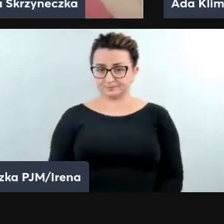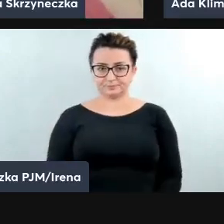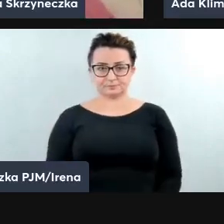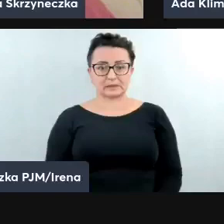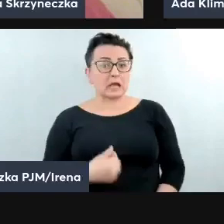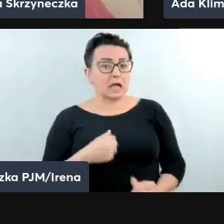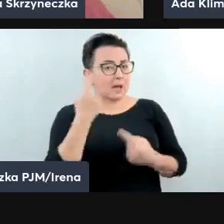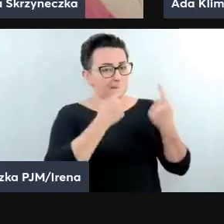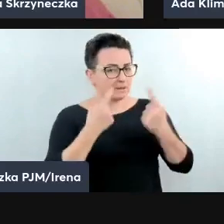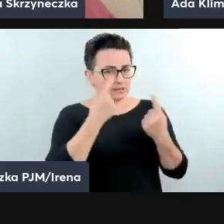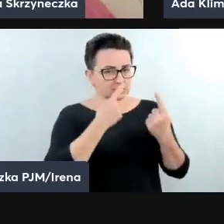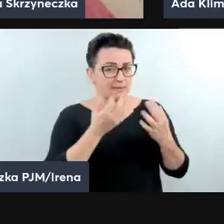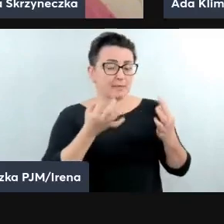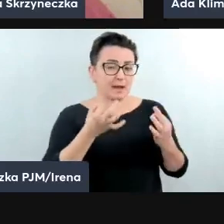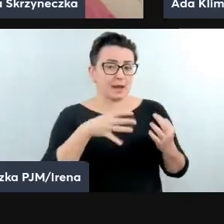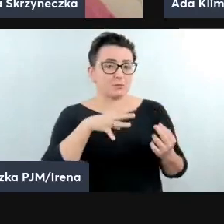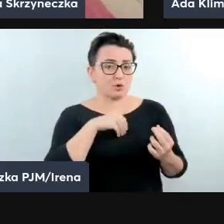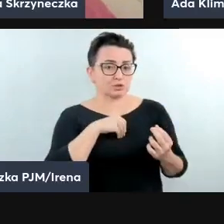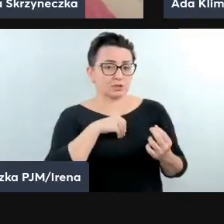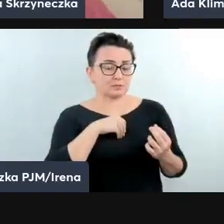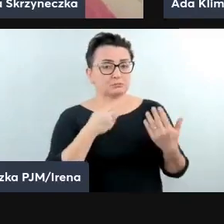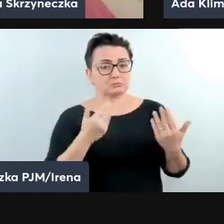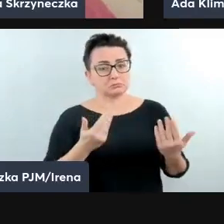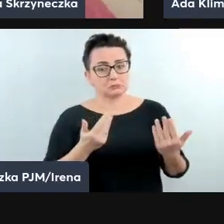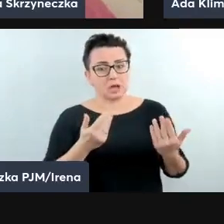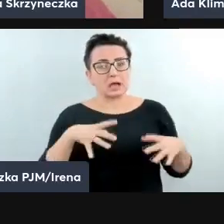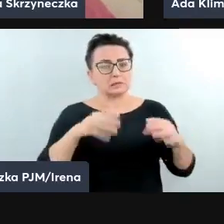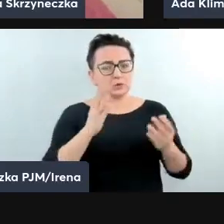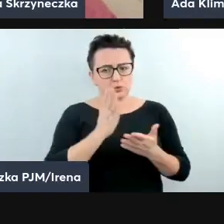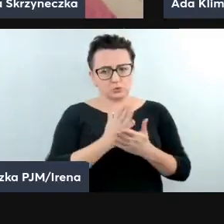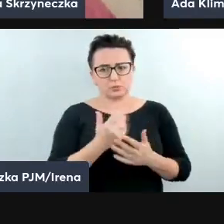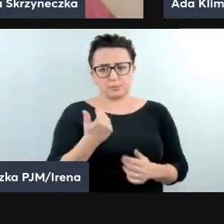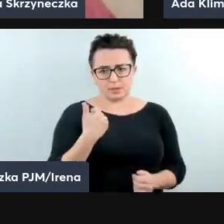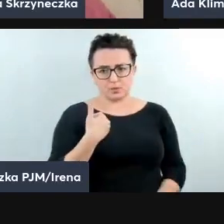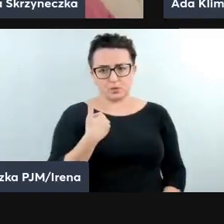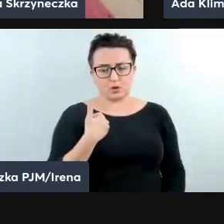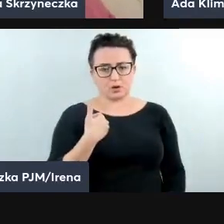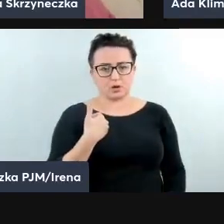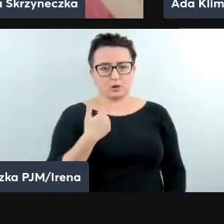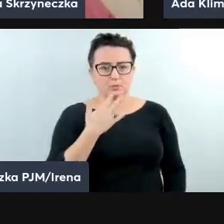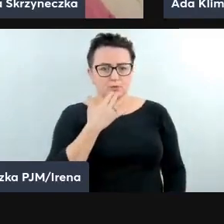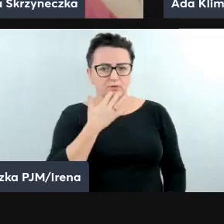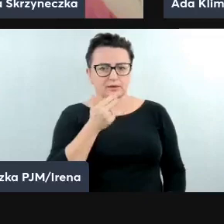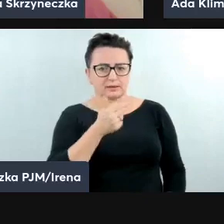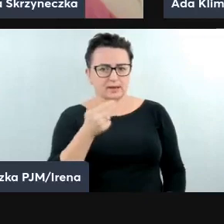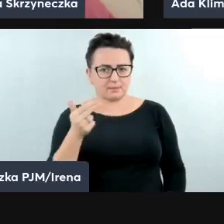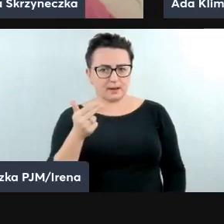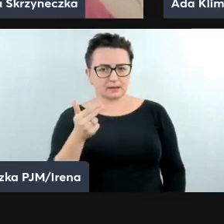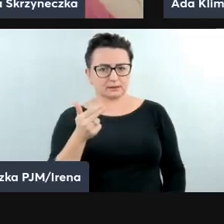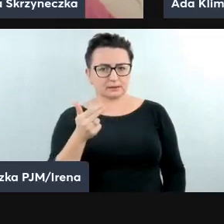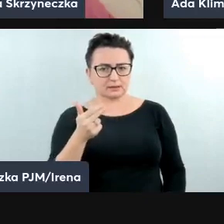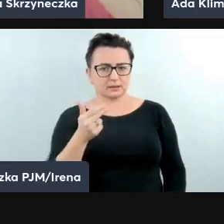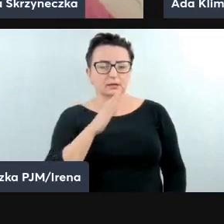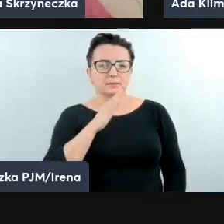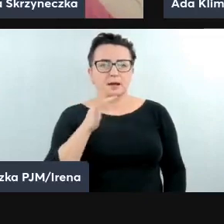w sumie zaczęłyście o tym mówić, gdzieś chyba też to się trochę zaczęło się o tym mówić, ale